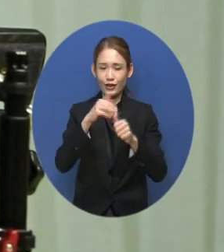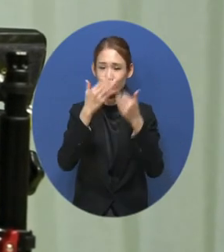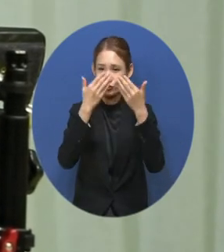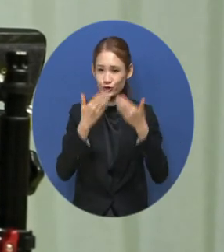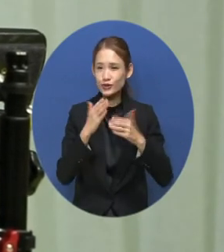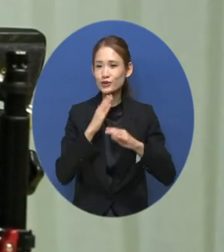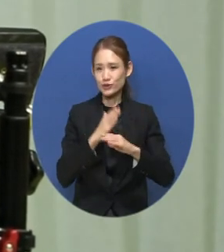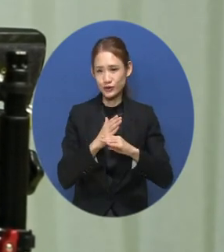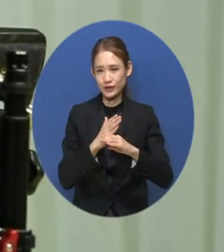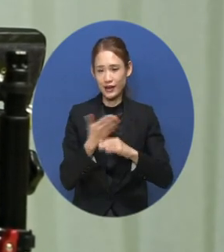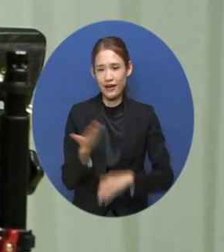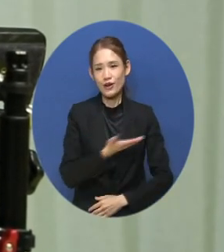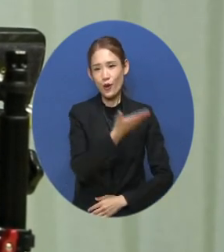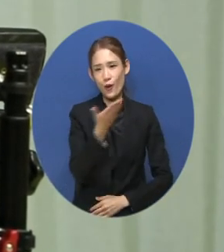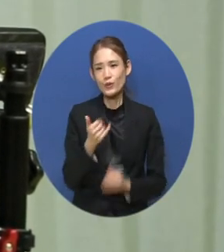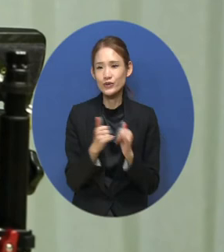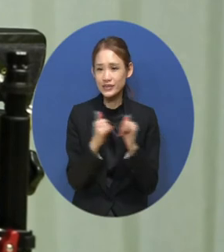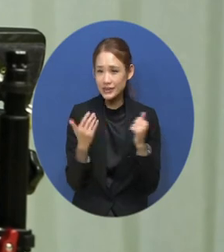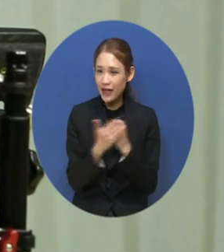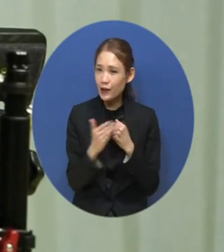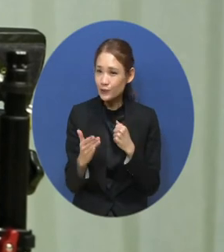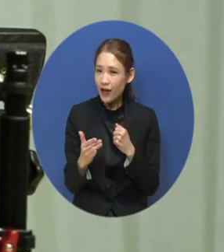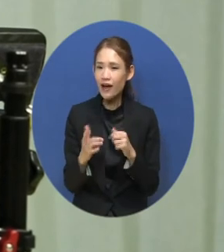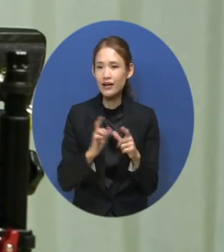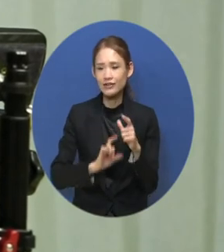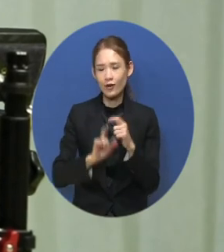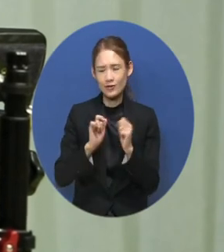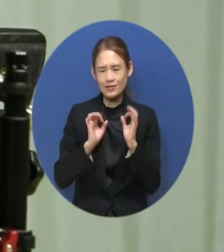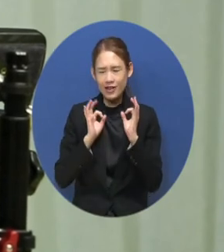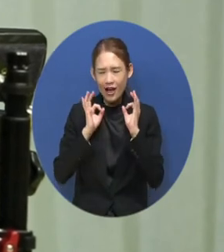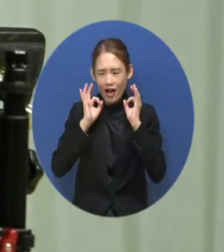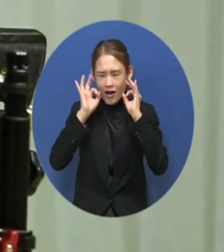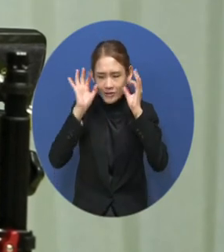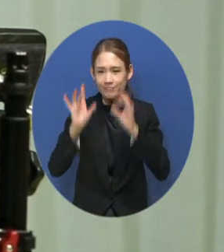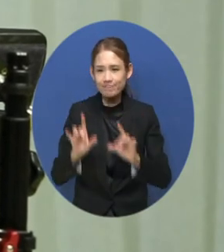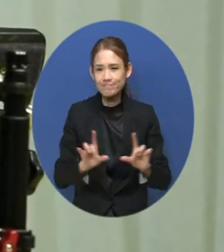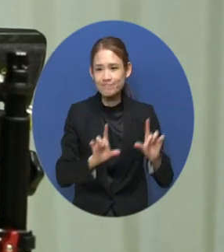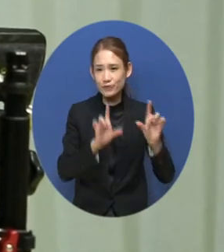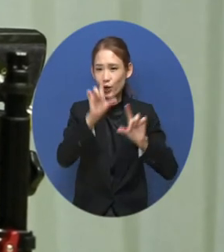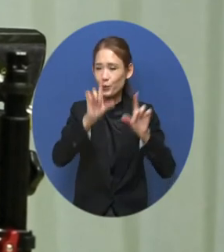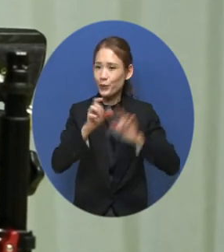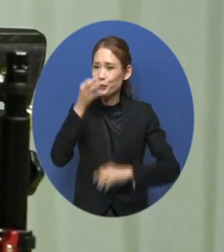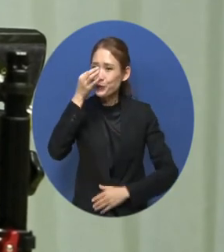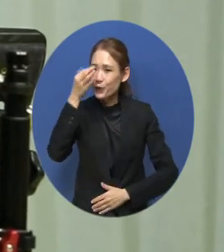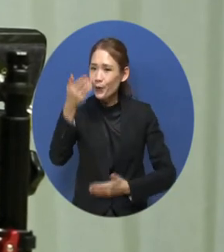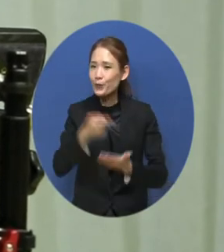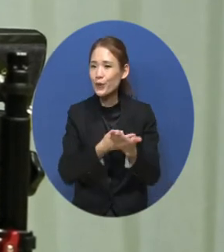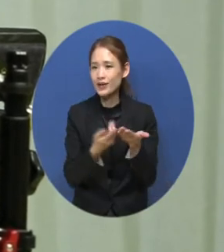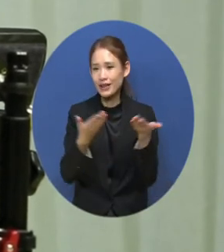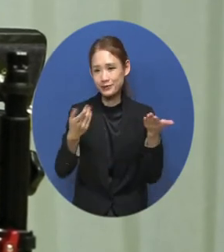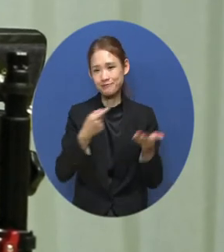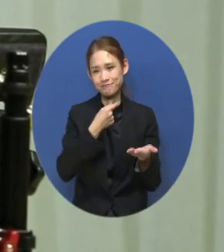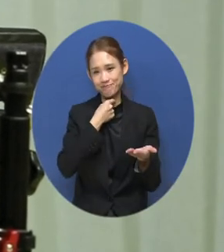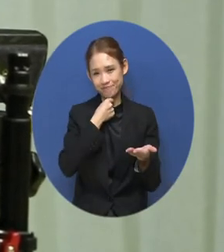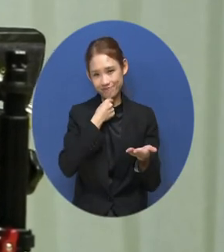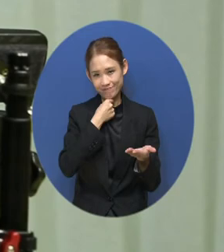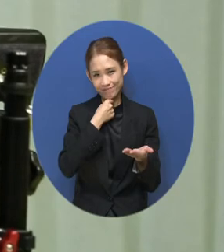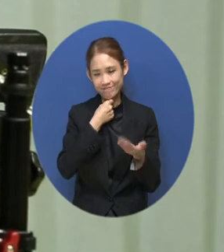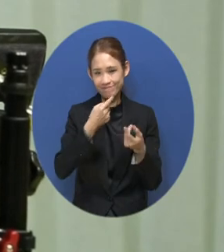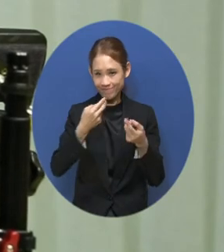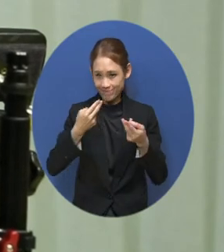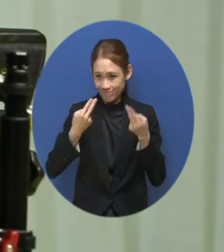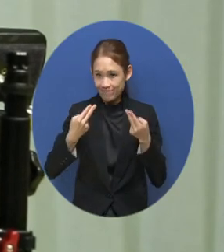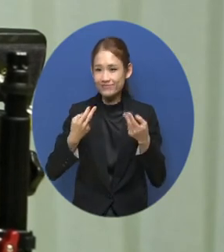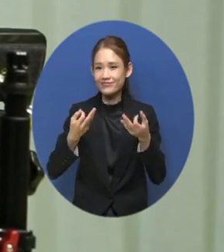그분들 때문이라도 더 열심히 살아가는 모습으로 꼭 보답해드리고 싶어요. 예, 네, 여러분 두고 봐주십시오.